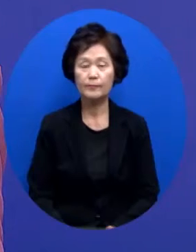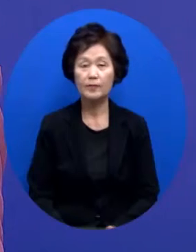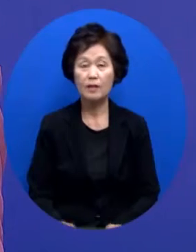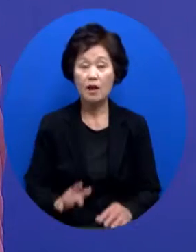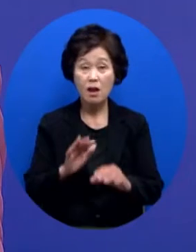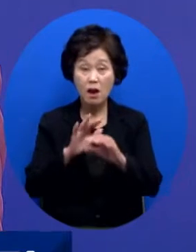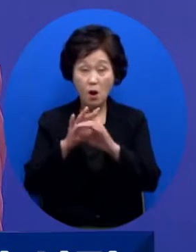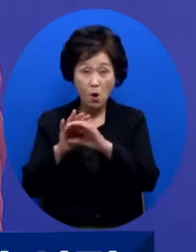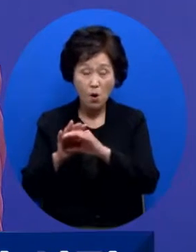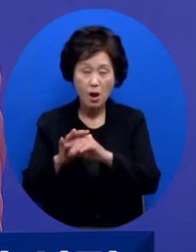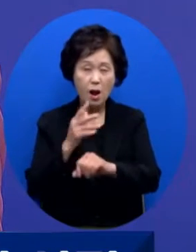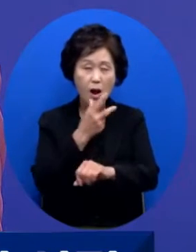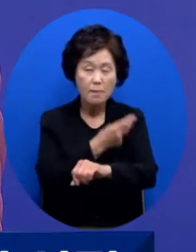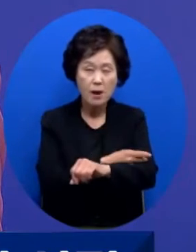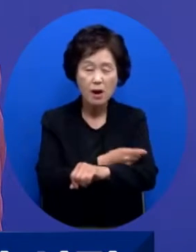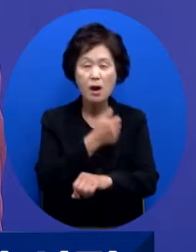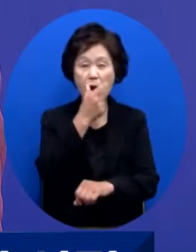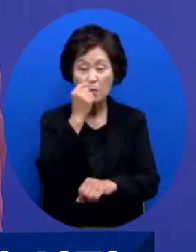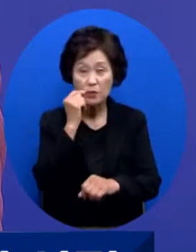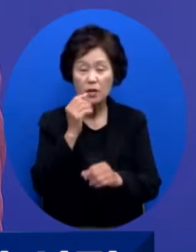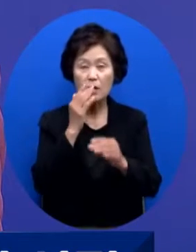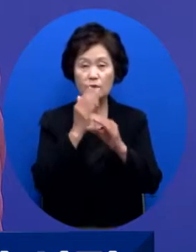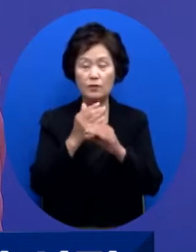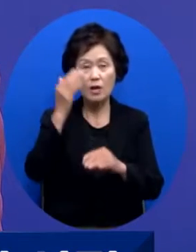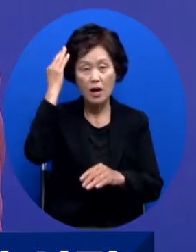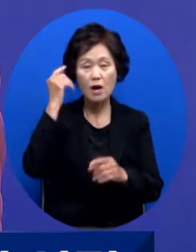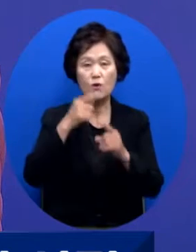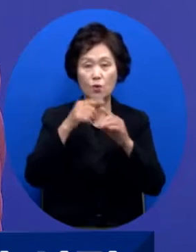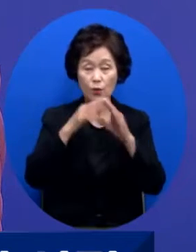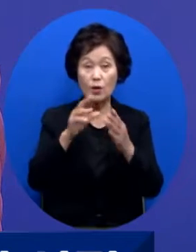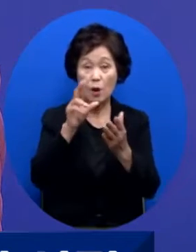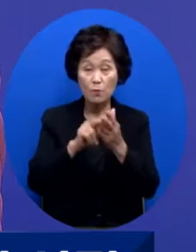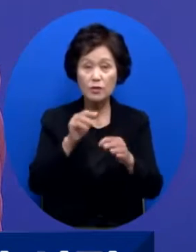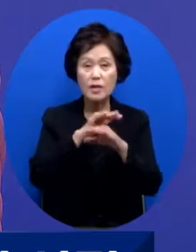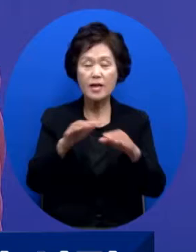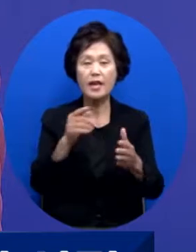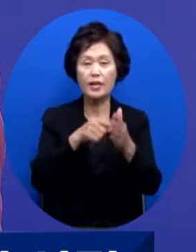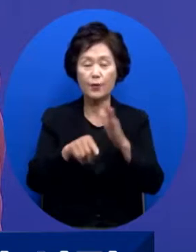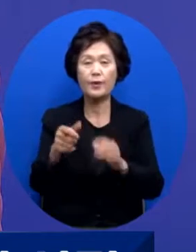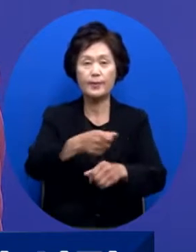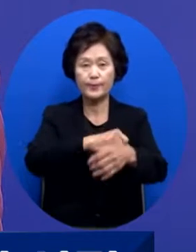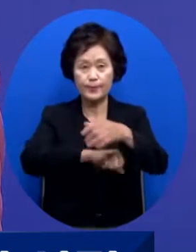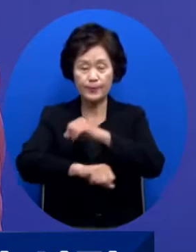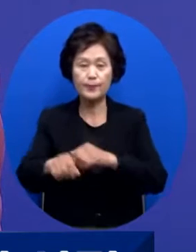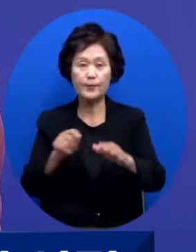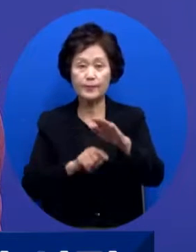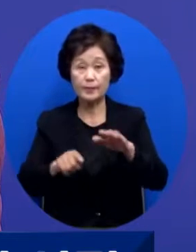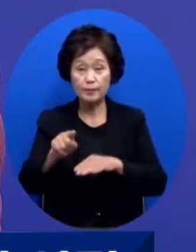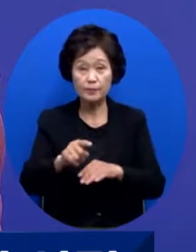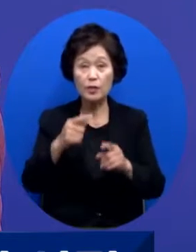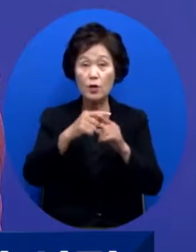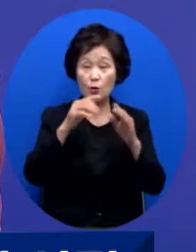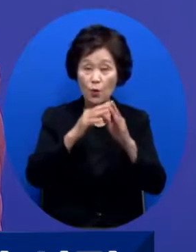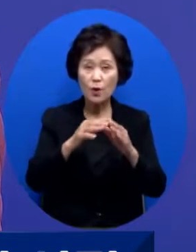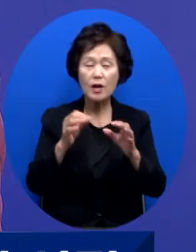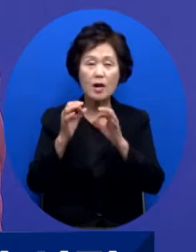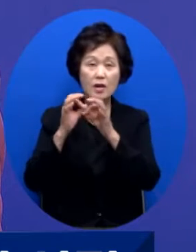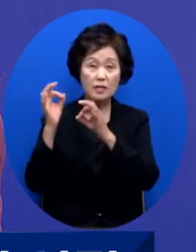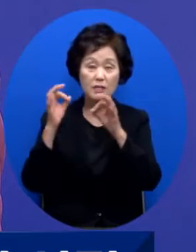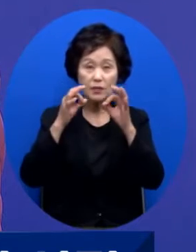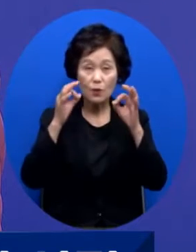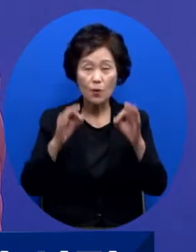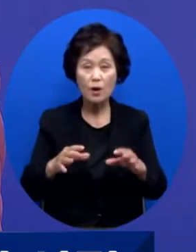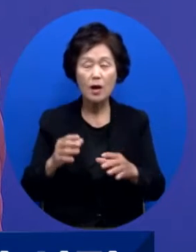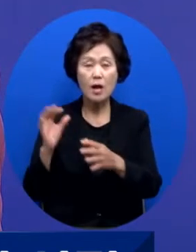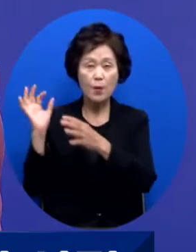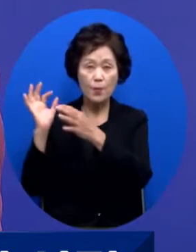코로나로 혈액 수급이 원활하지 않은 가운데 한국교회가 문제를 해결하기 위해 적극적으로 나서왔습니다. 한 교회가 그동안 꾸준히 헌혈